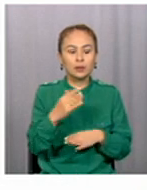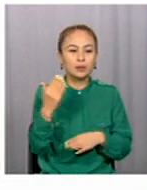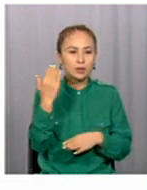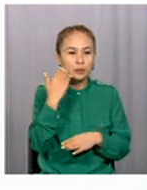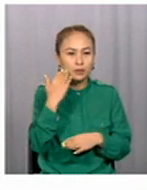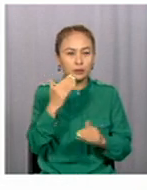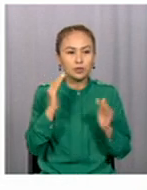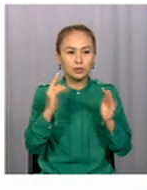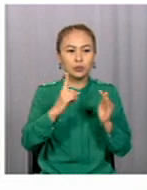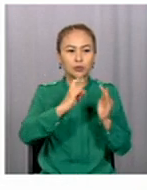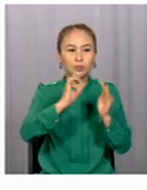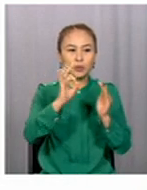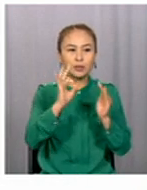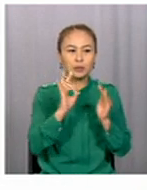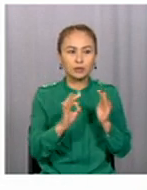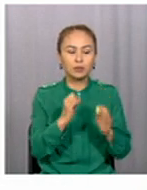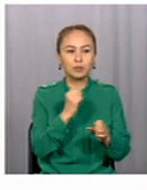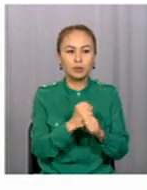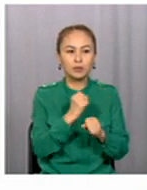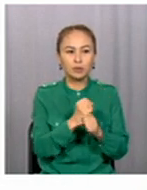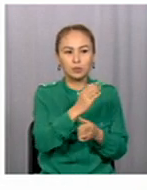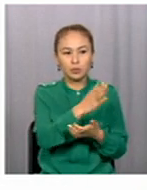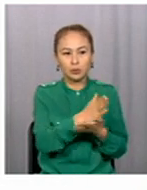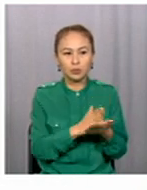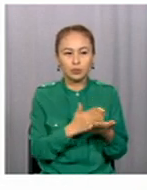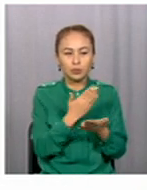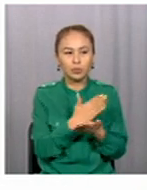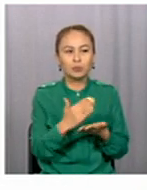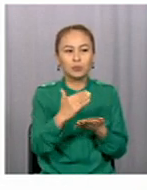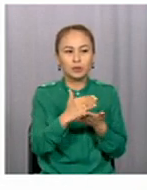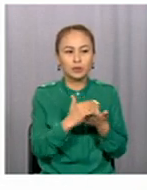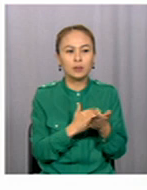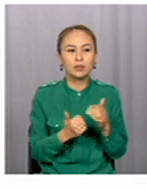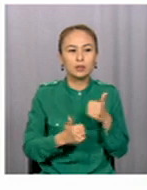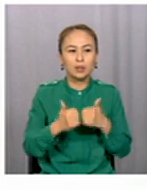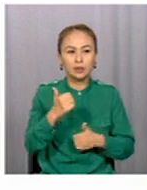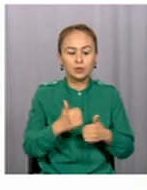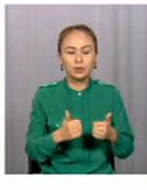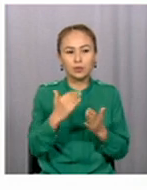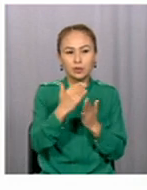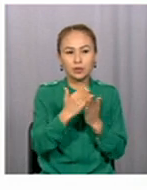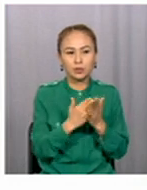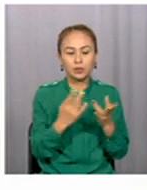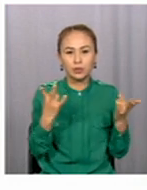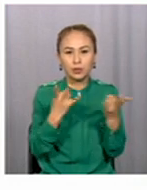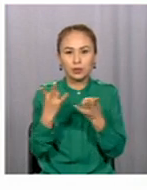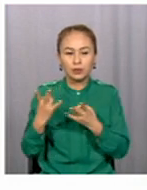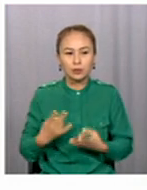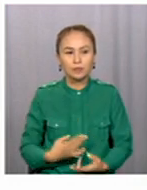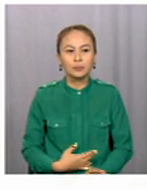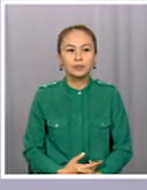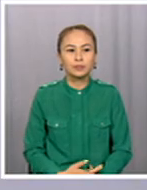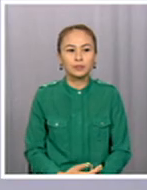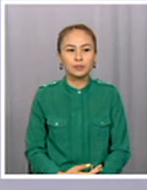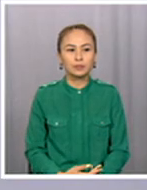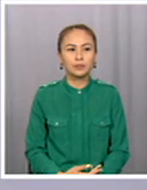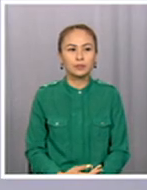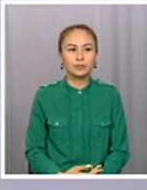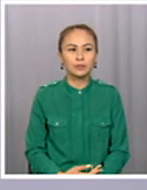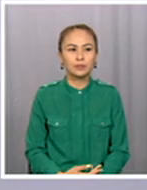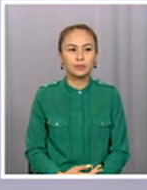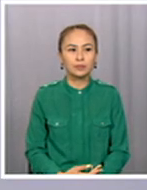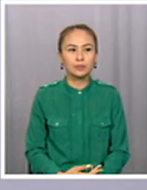яғни 100% құрамды бөліктерге бөліп, сол бөліктерді салыстыра кескіндеу үшін қажет. Ал енді